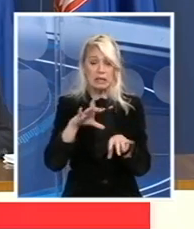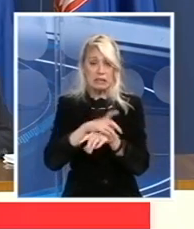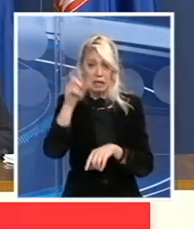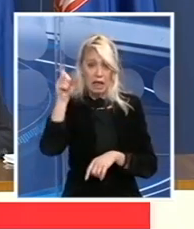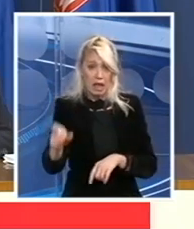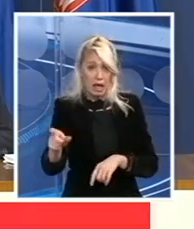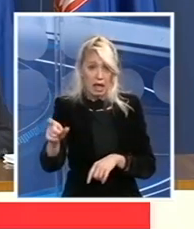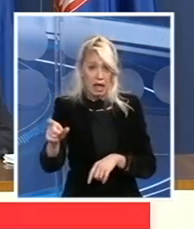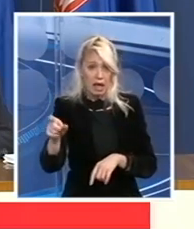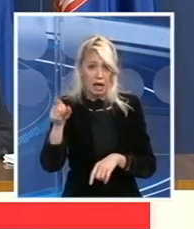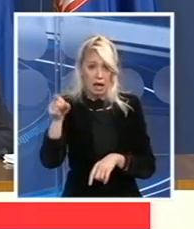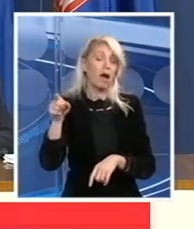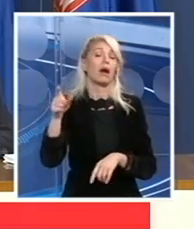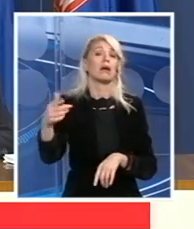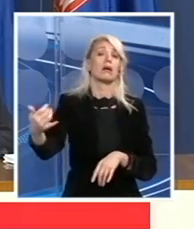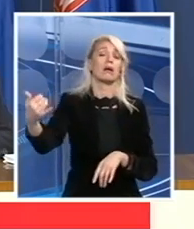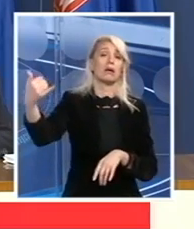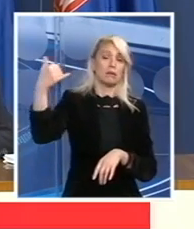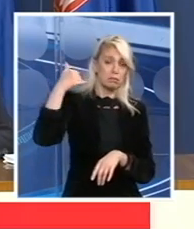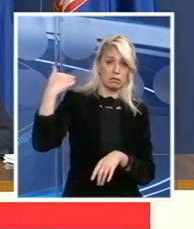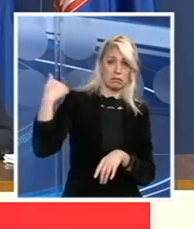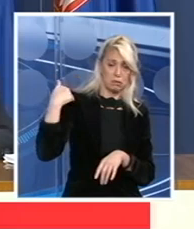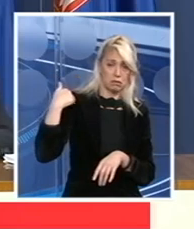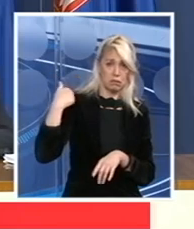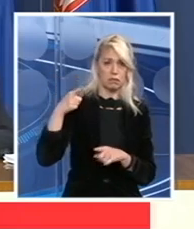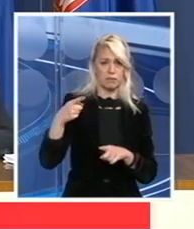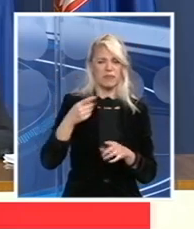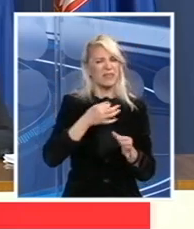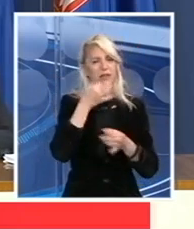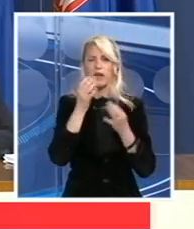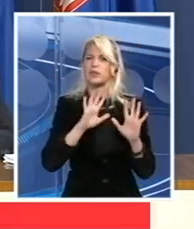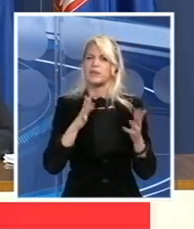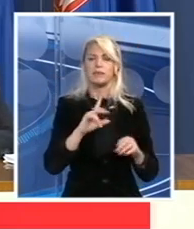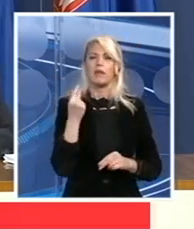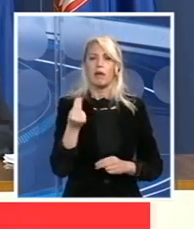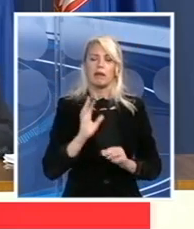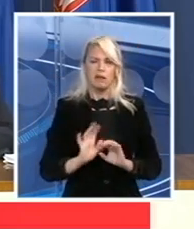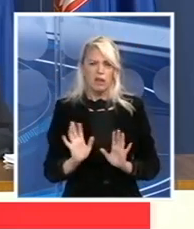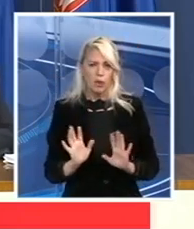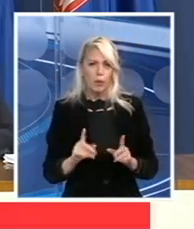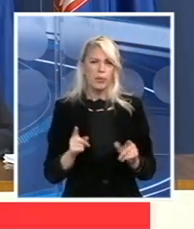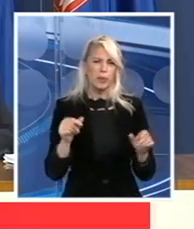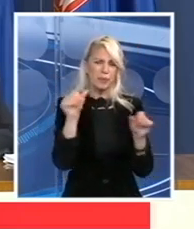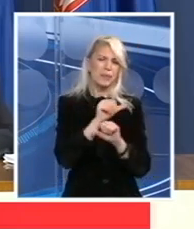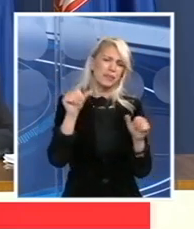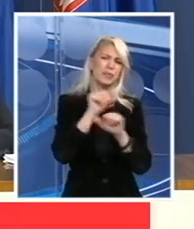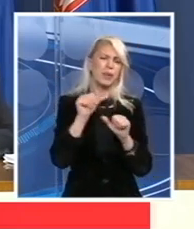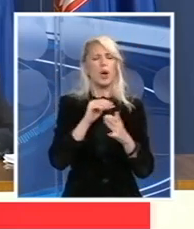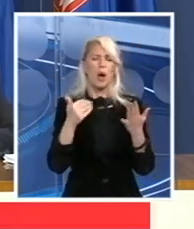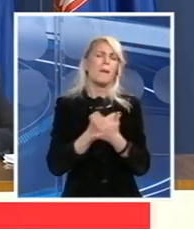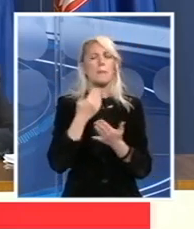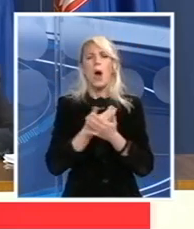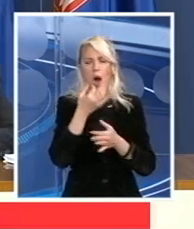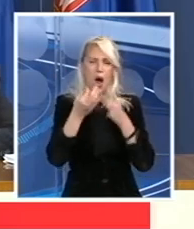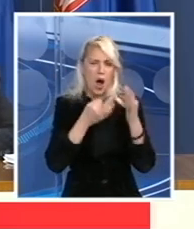pričam o SP, policijskom službeniku, i rekao, testovi izgleda nisu dobri i radit će se